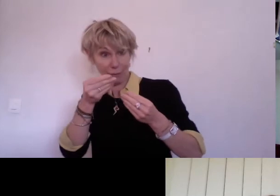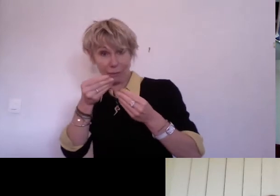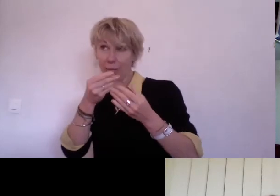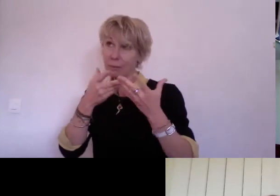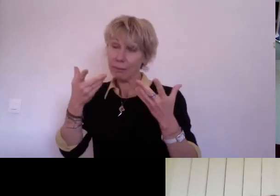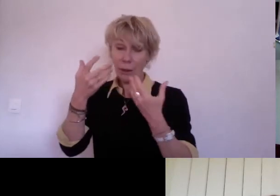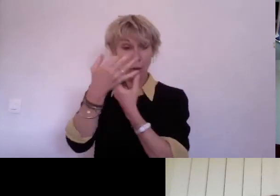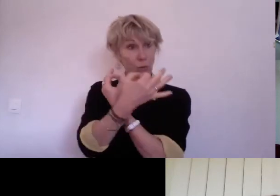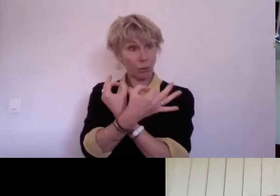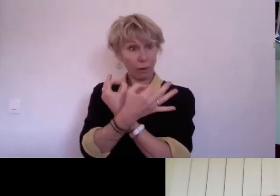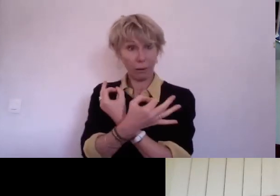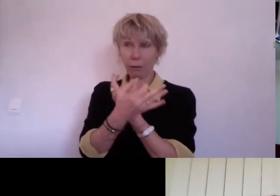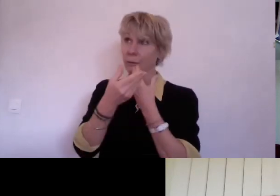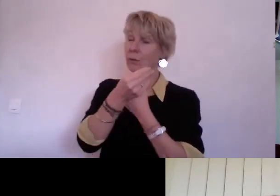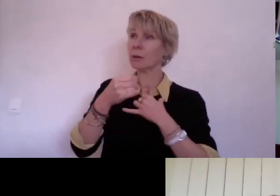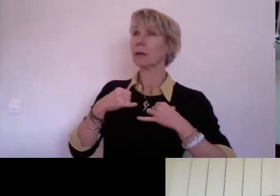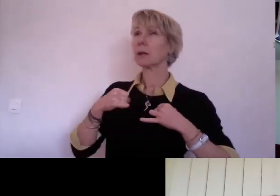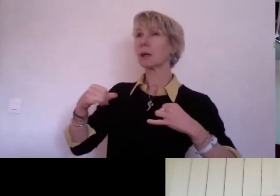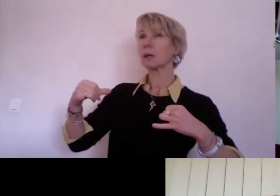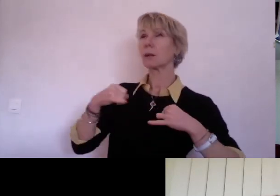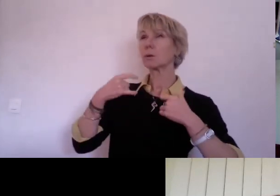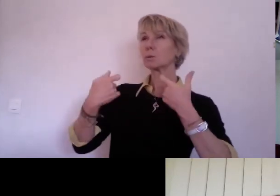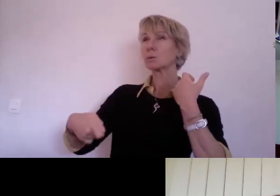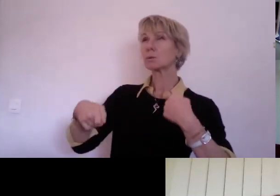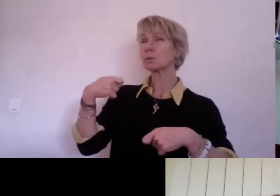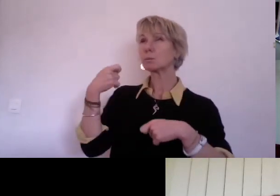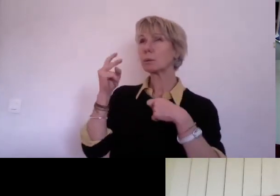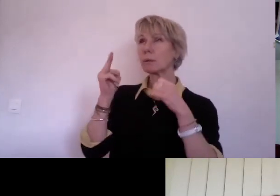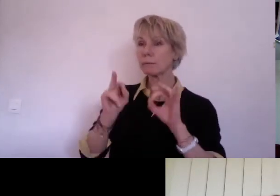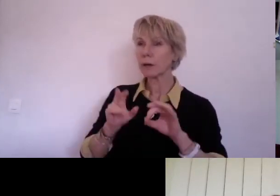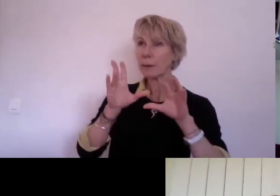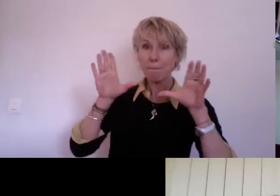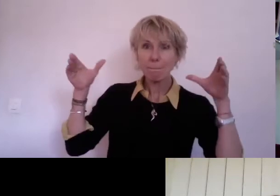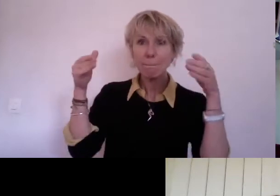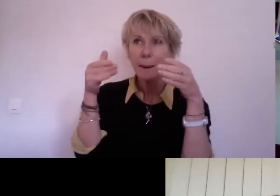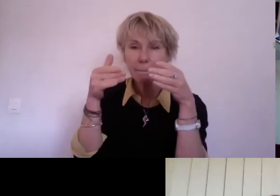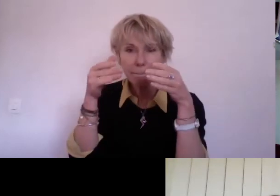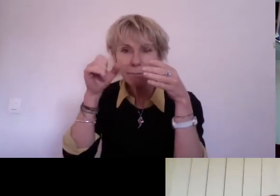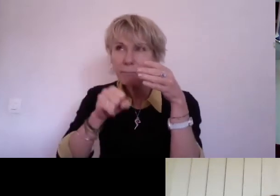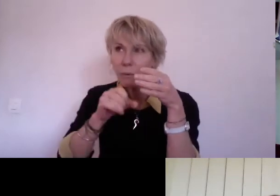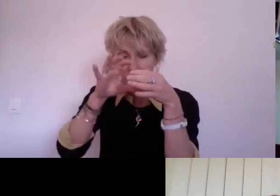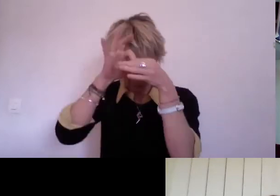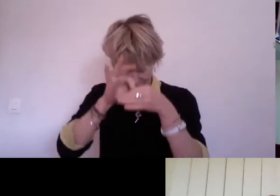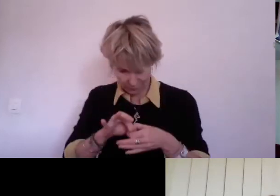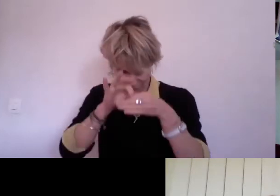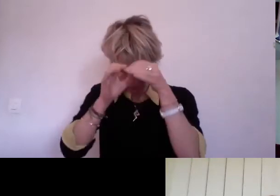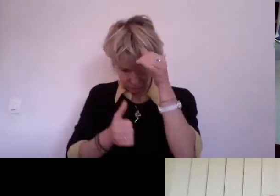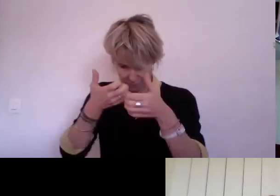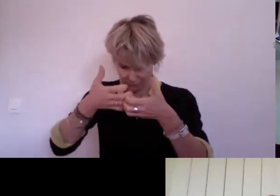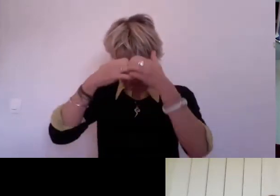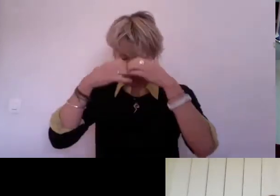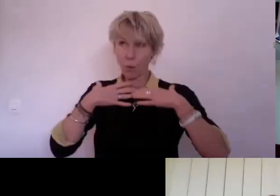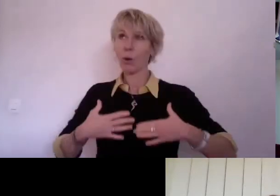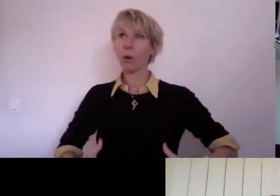mais permet également aux visiteurs de se recentrer, de se relier à lui-même. Et cette douce pratique prépare à